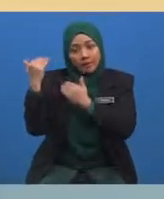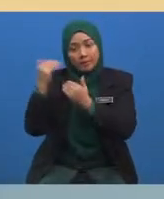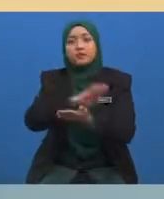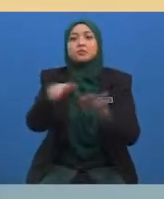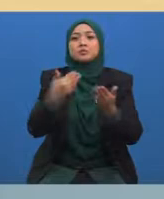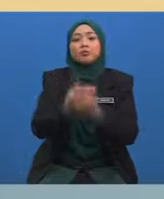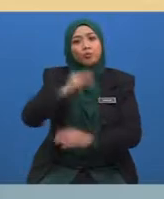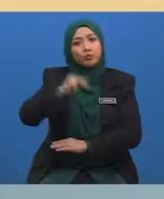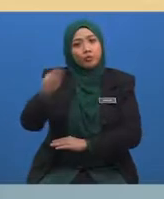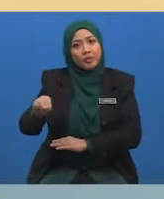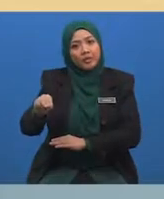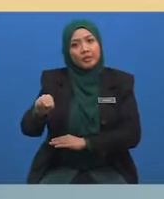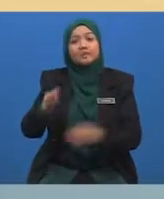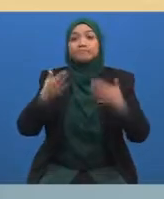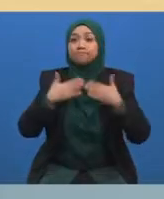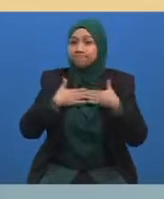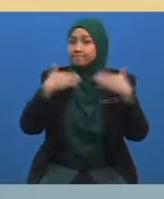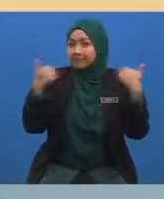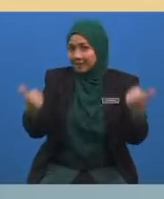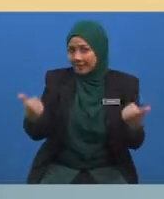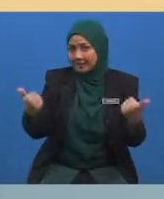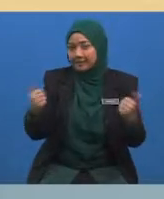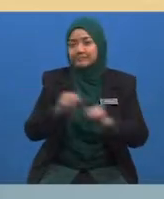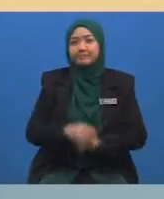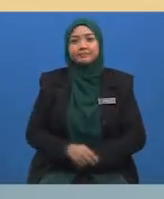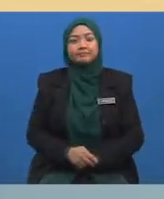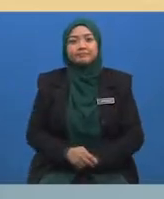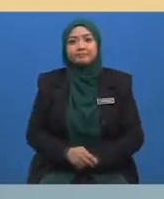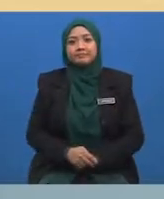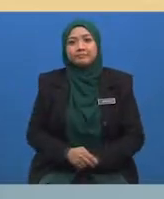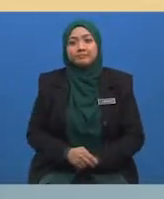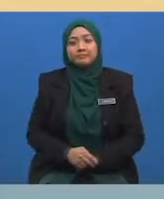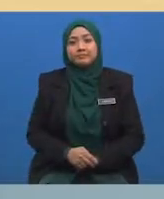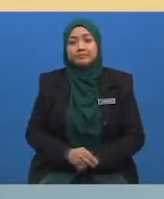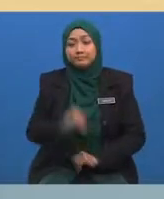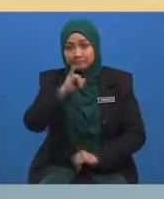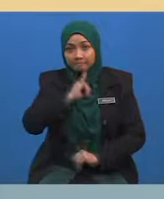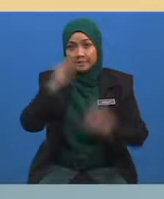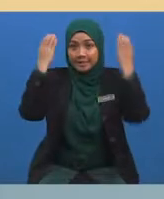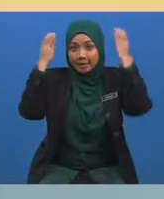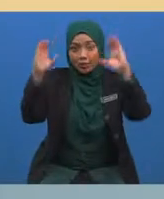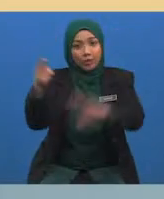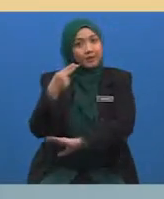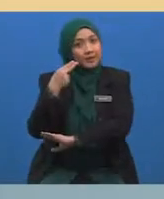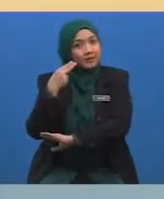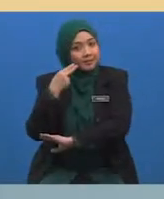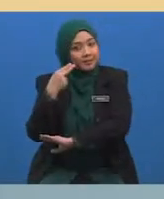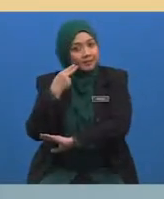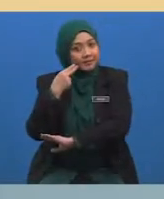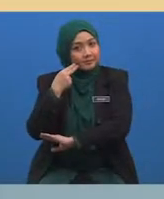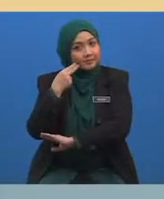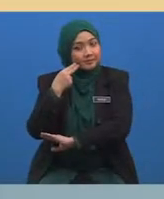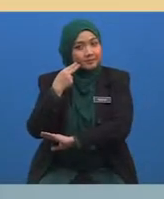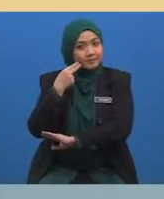murid berada dalam keadaan sehat sejahtera. Saya, Cikgu Hasnawati binti